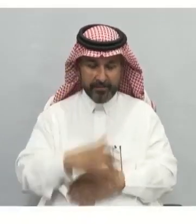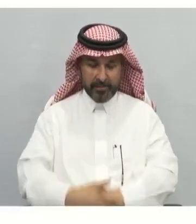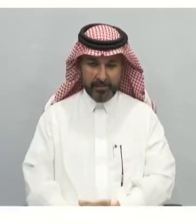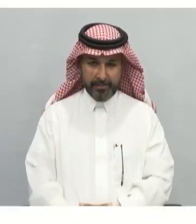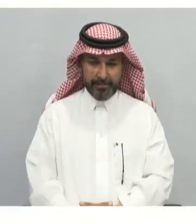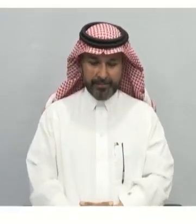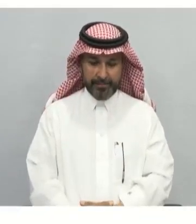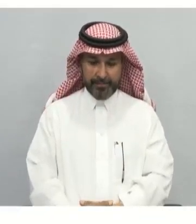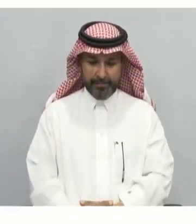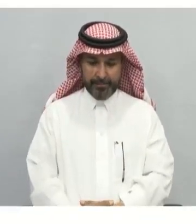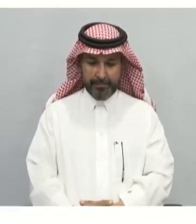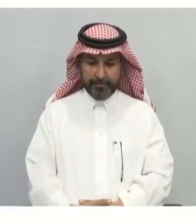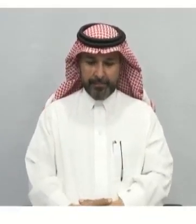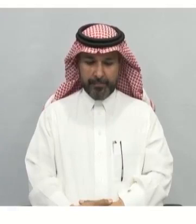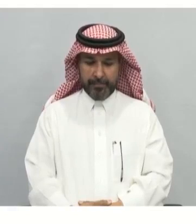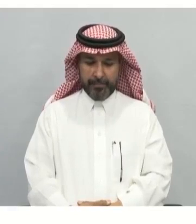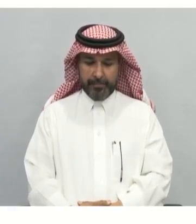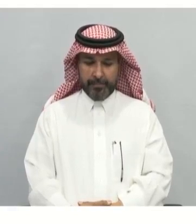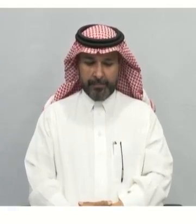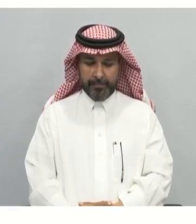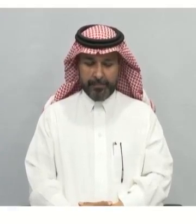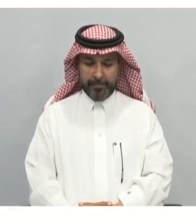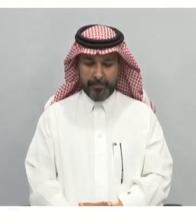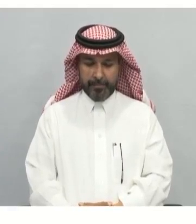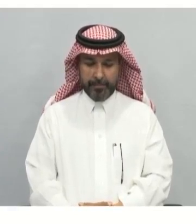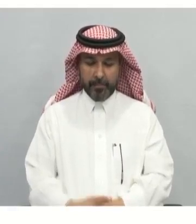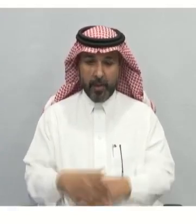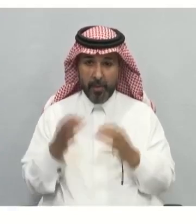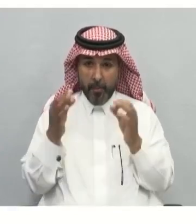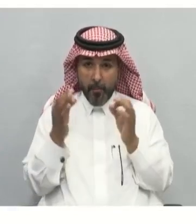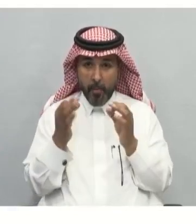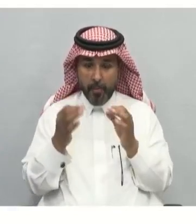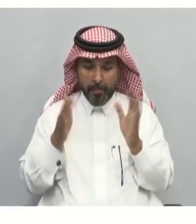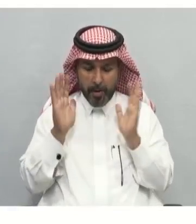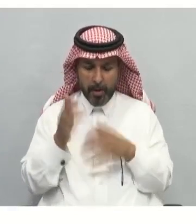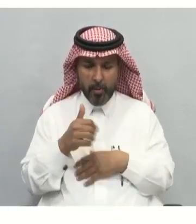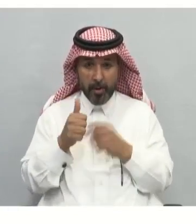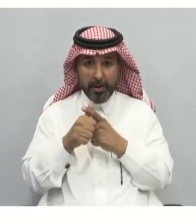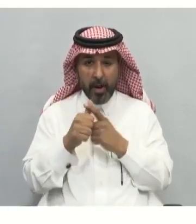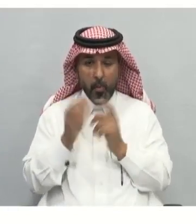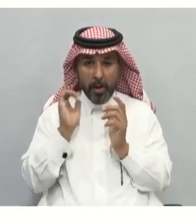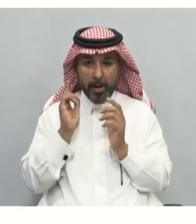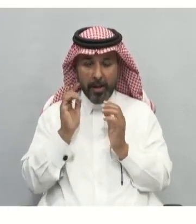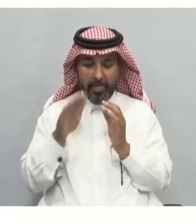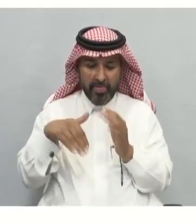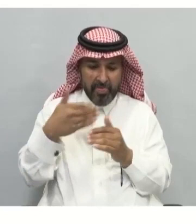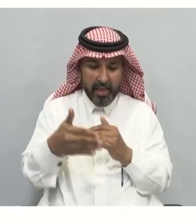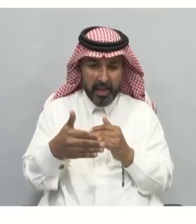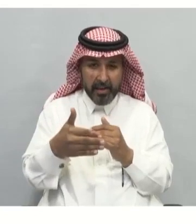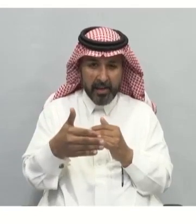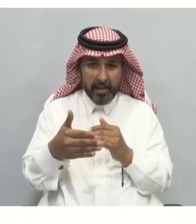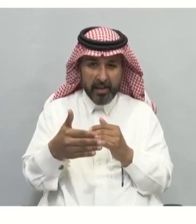وسلم ثالثا التقرب الى الله تعالى بالفرائض مقدم على التقرب